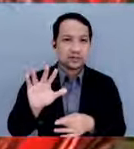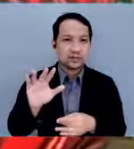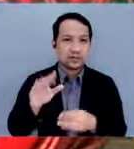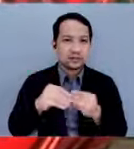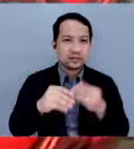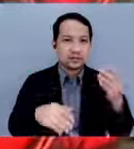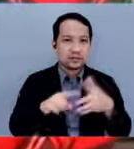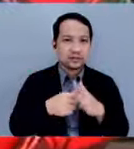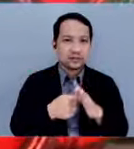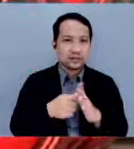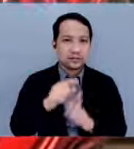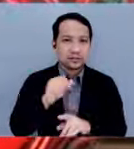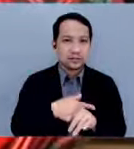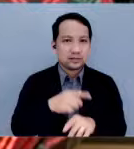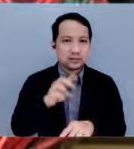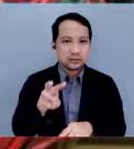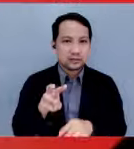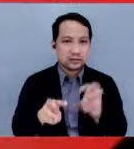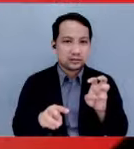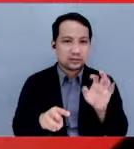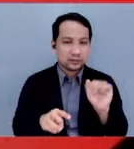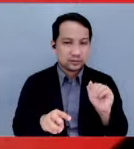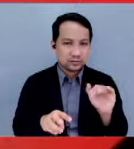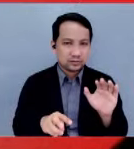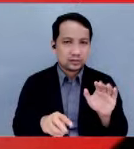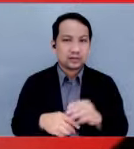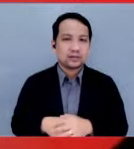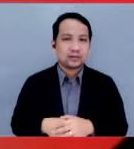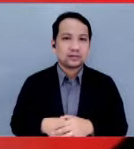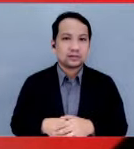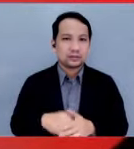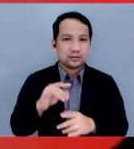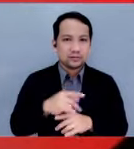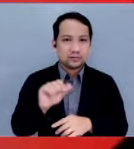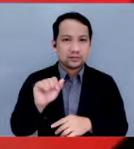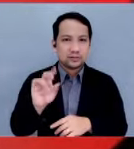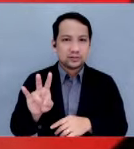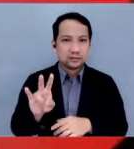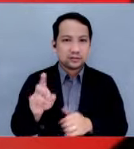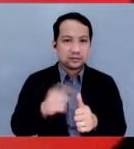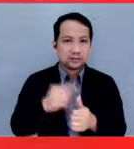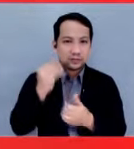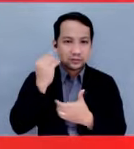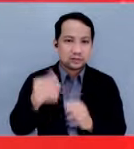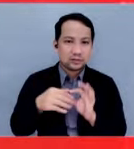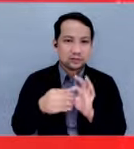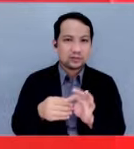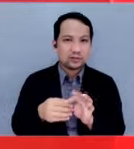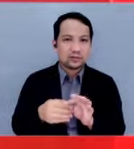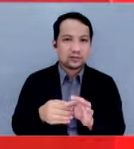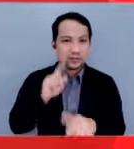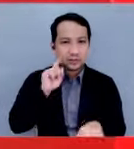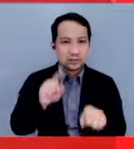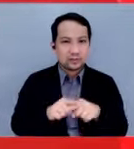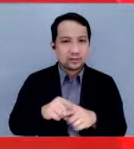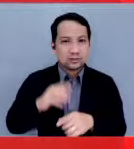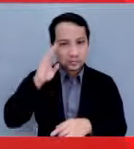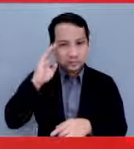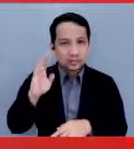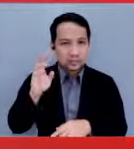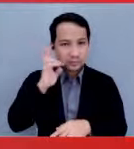yan sa April 6, 6:15 p.m. April 7 naman po, unang ipapalabas ang kapatid mo, idol mo,